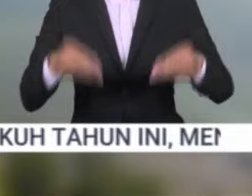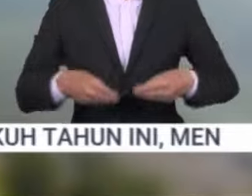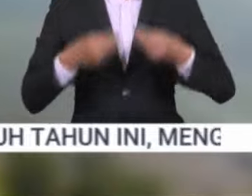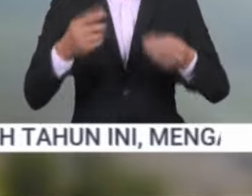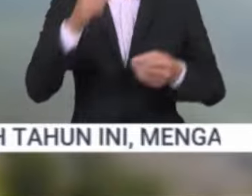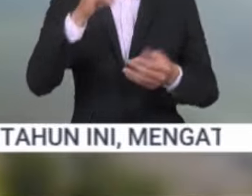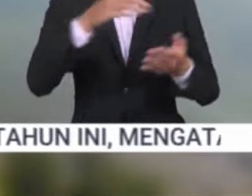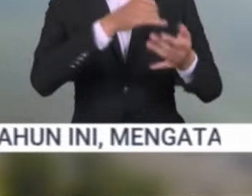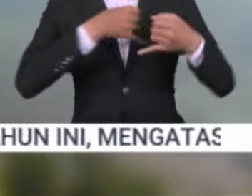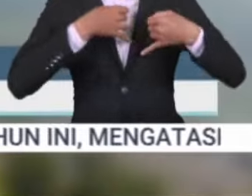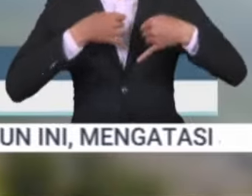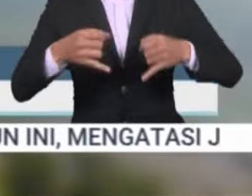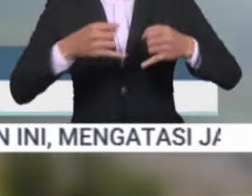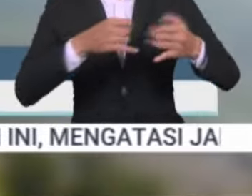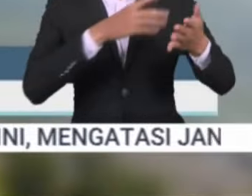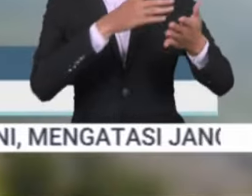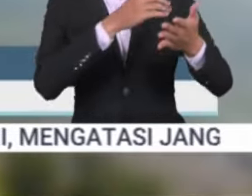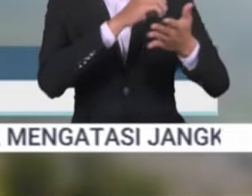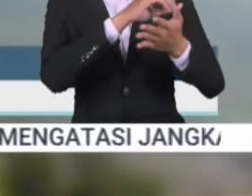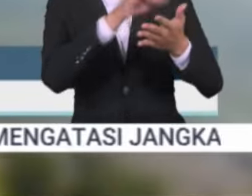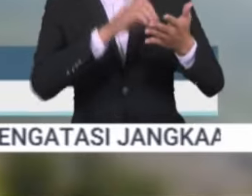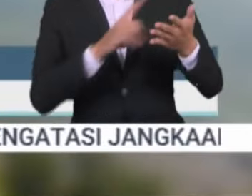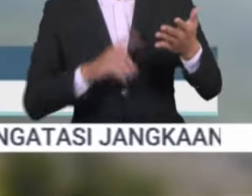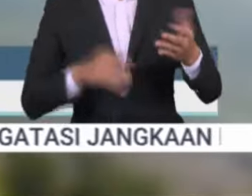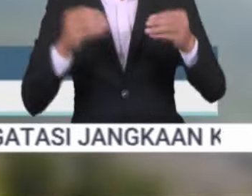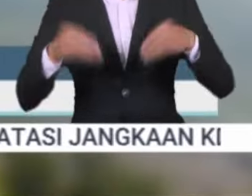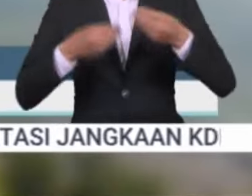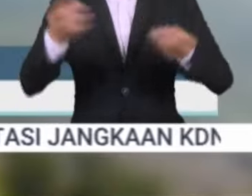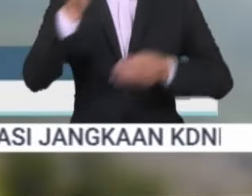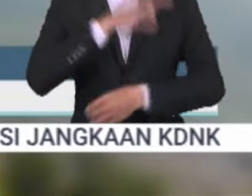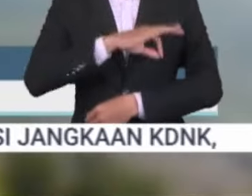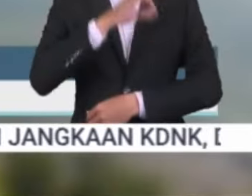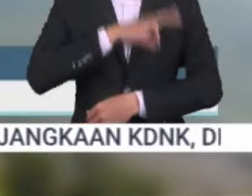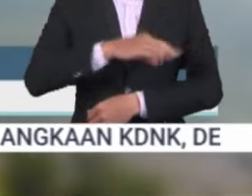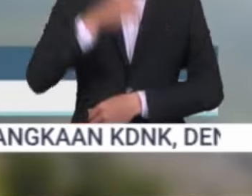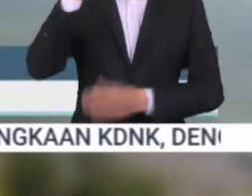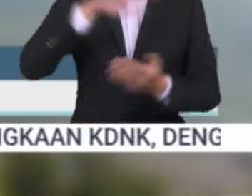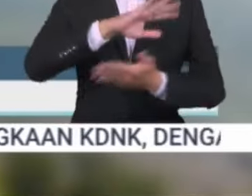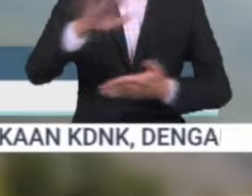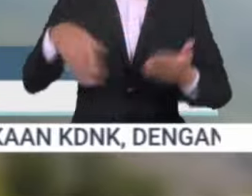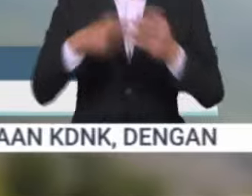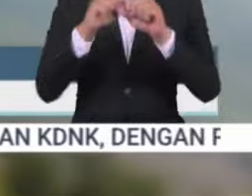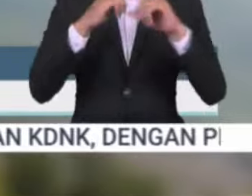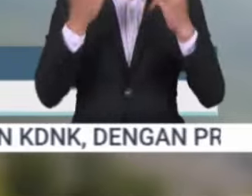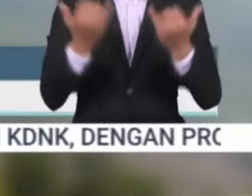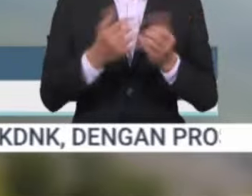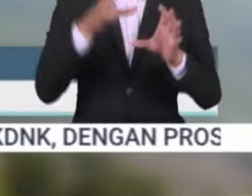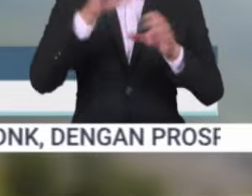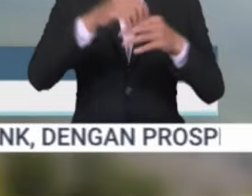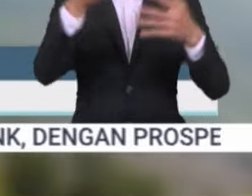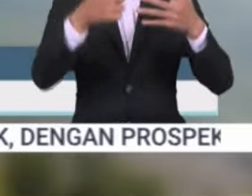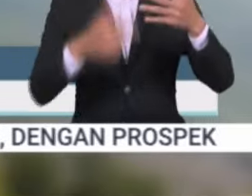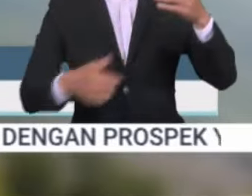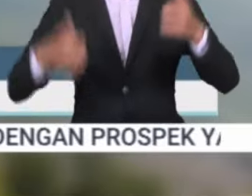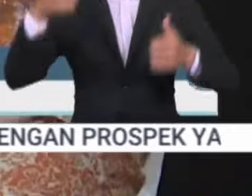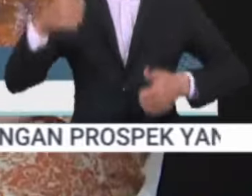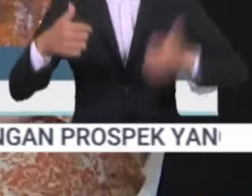satu dasar atau inisiatif yang boleh memberi manfaat kepada semua pihak dalam konteks